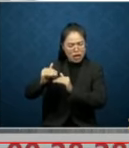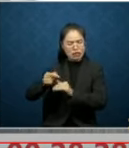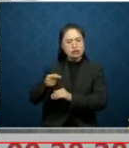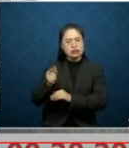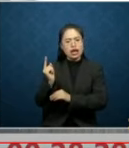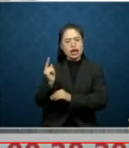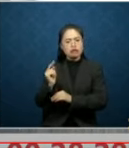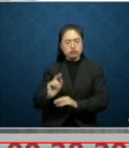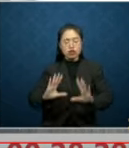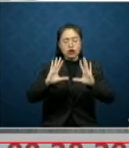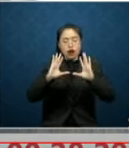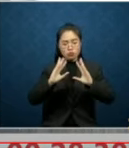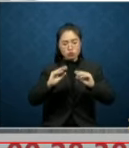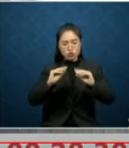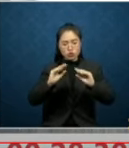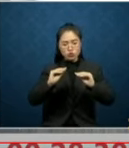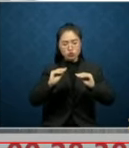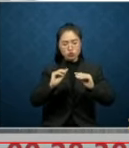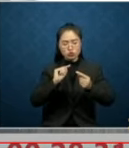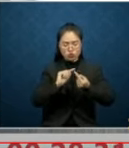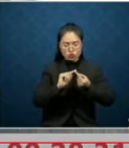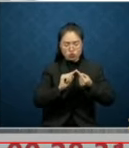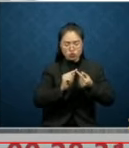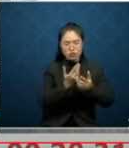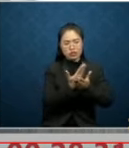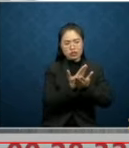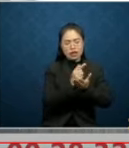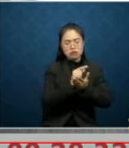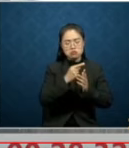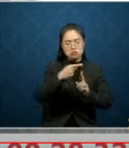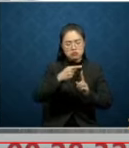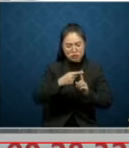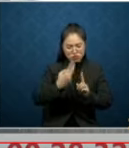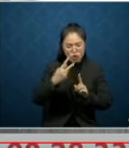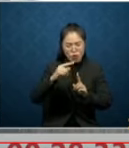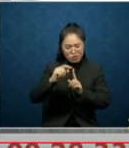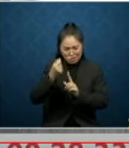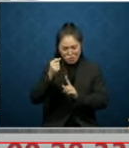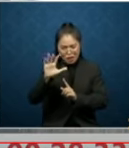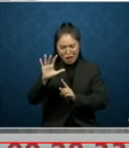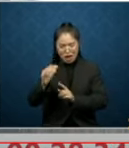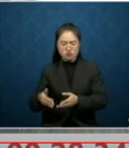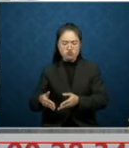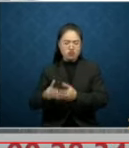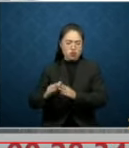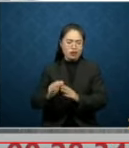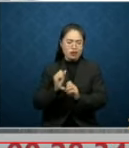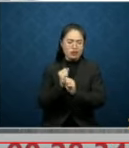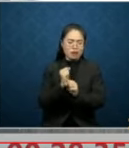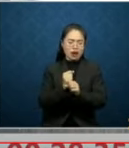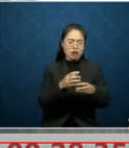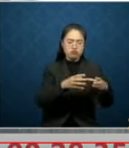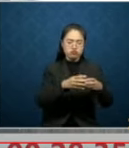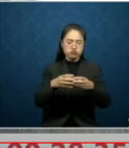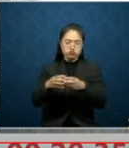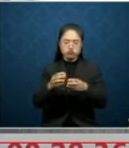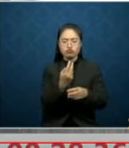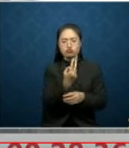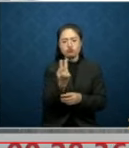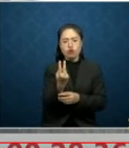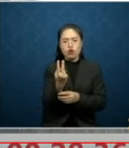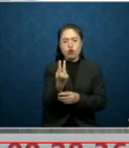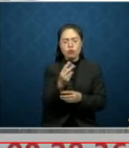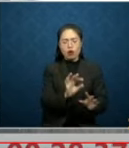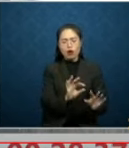ประชุมบอร์ดใหญ่ที่จอนวอลเล็ตนะครับ15กุมภาตั้งคณะทำงานขึ้นมาอีก2ชุดนะครับแล้ว